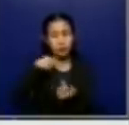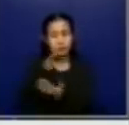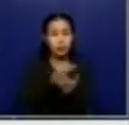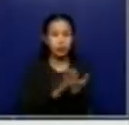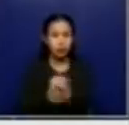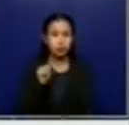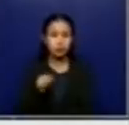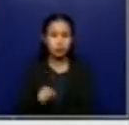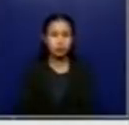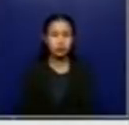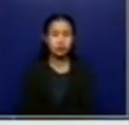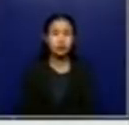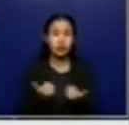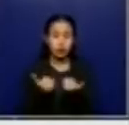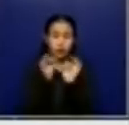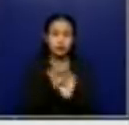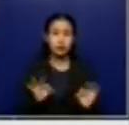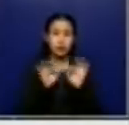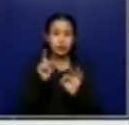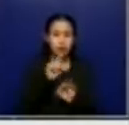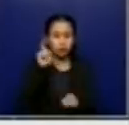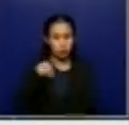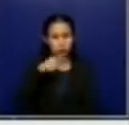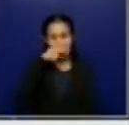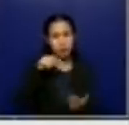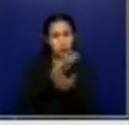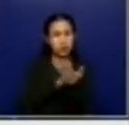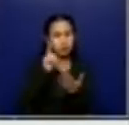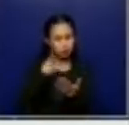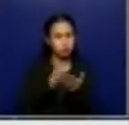าทีนี้เนี่ยสิ่งสำคัญที่สุดครับประเทศต้องมีทางออกครับ